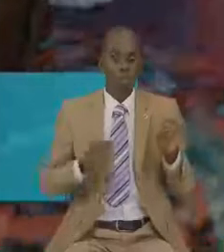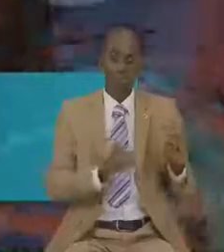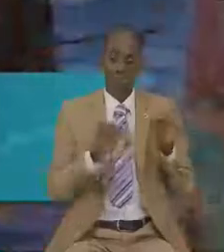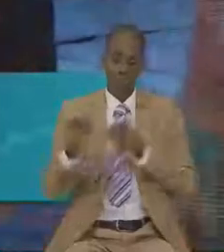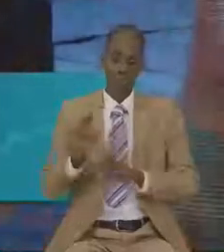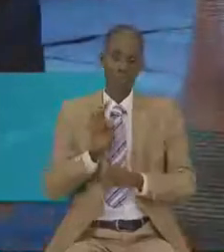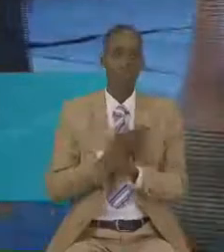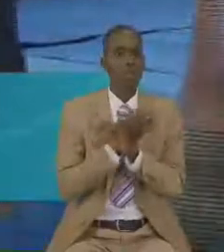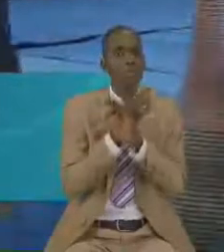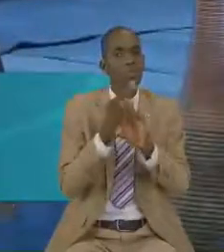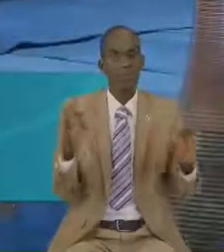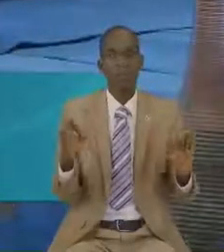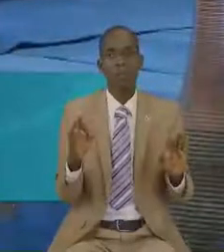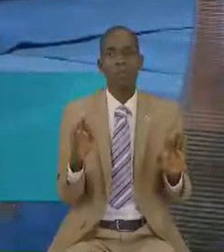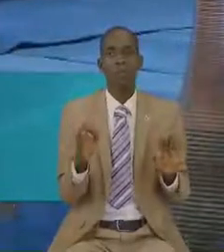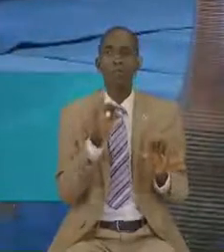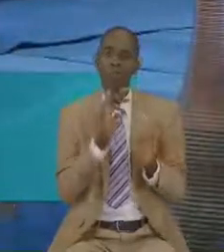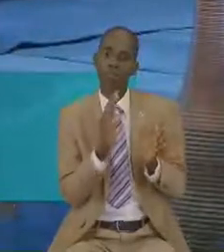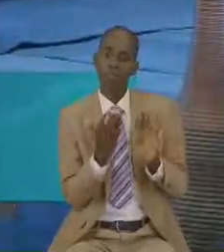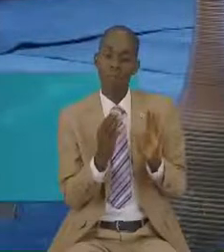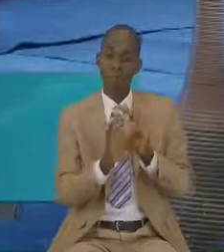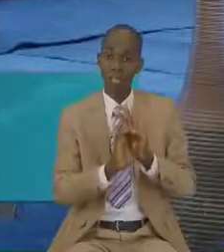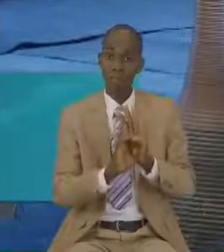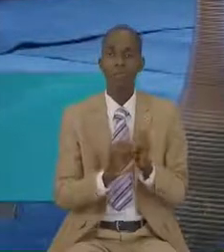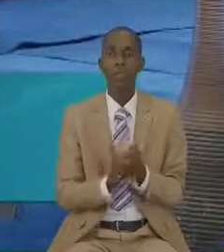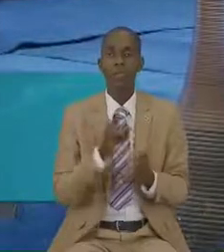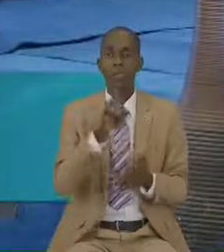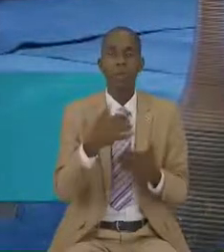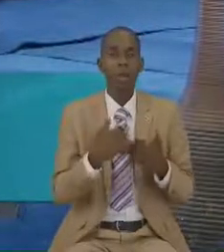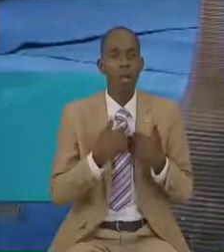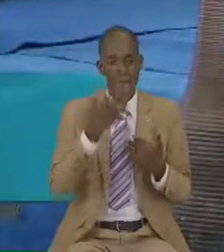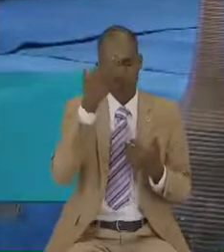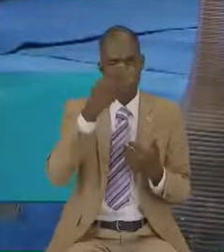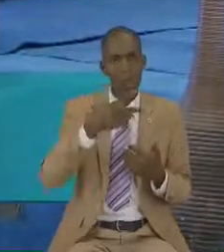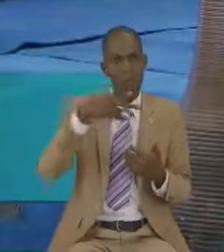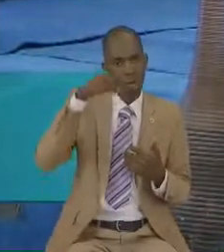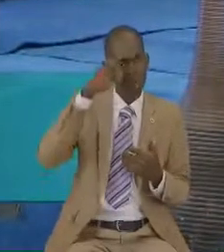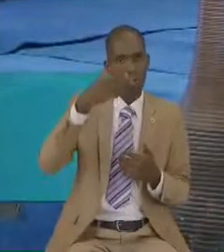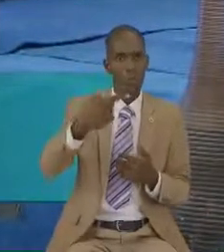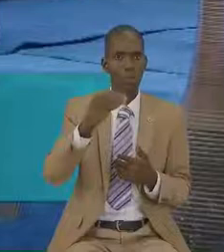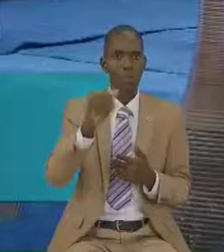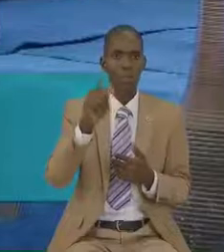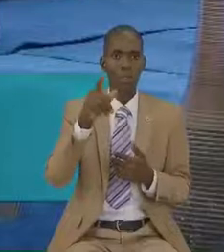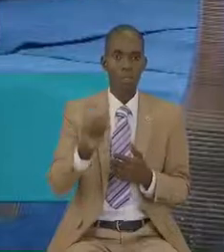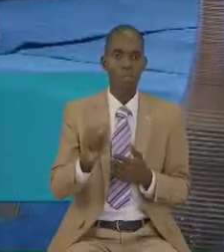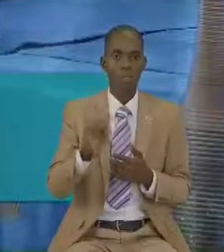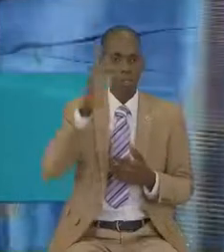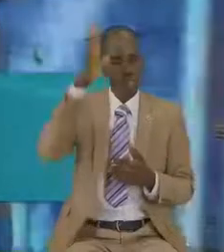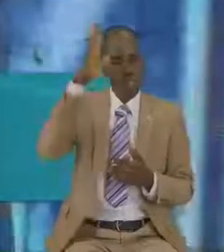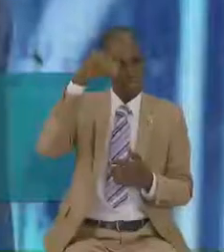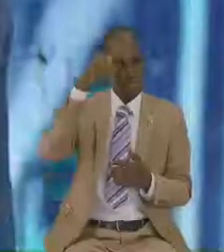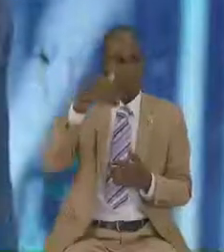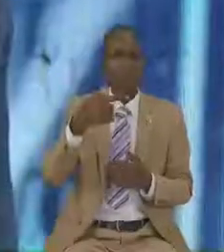déterminée. Dieu nous a franchis. C'est comme si tu as un bouc